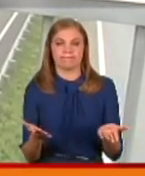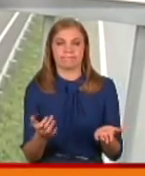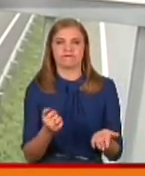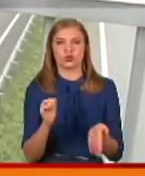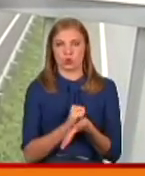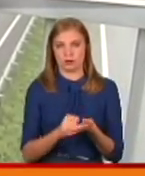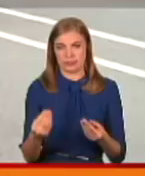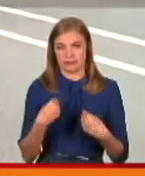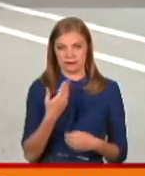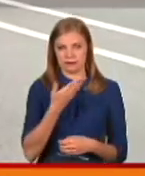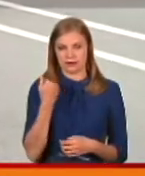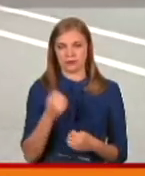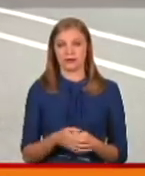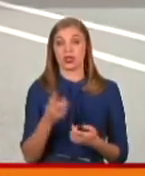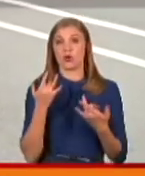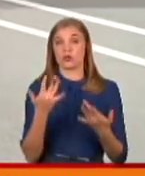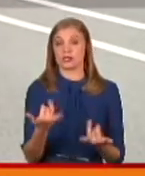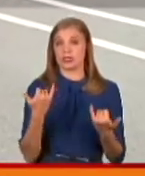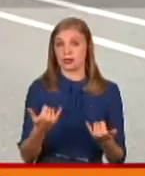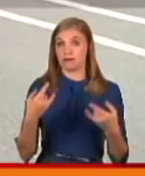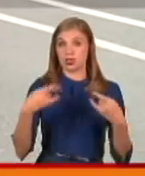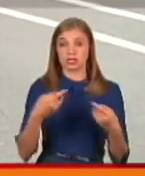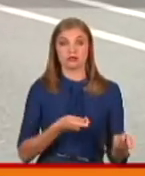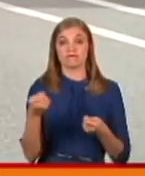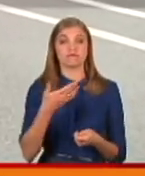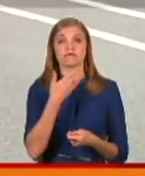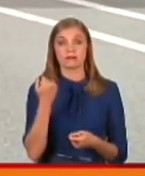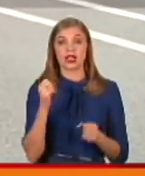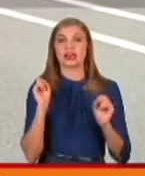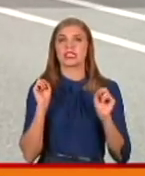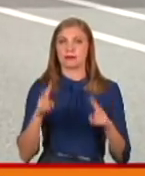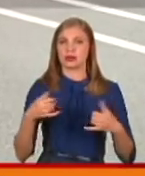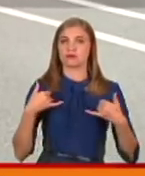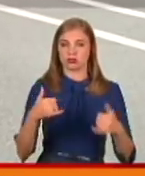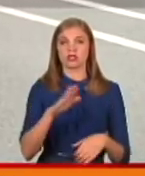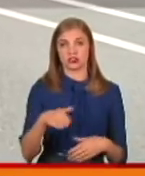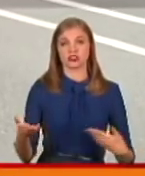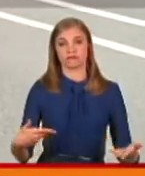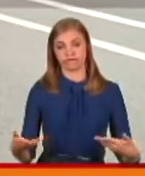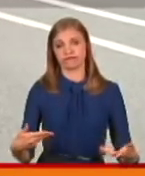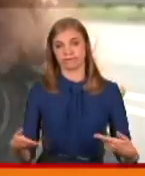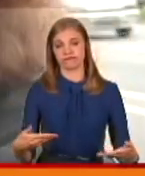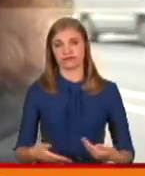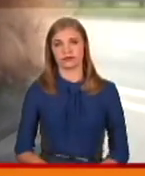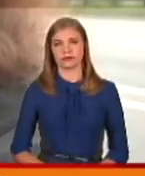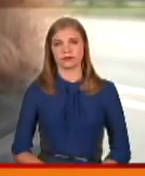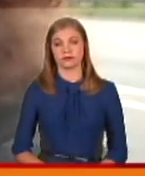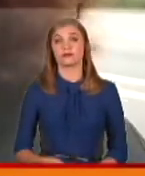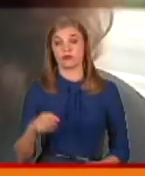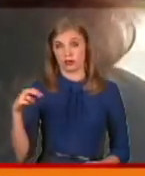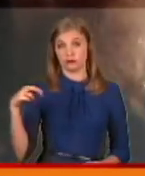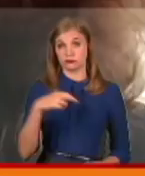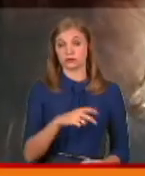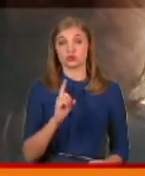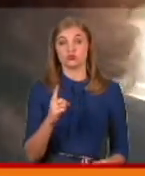жаль, документів не надали. Та оскільки тепер дітей не возять, попри небезпечну трасу, вони йдуть пішки. Ну, ми проходимо